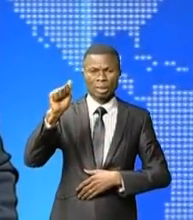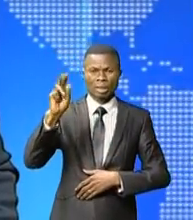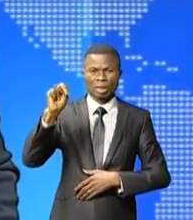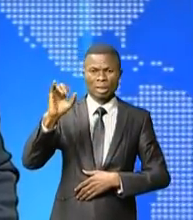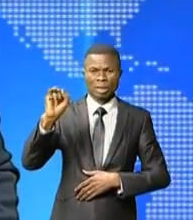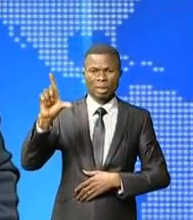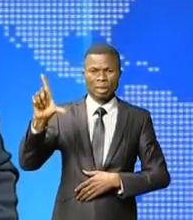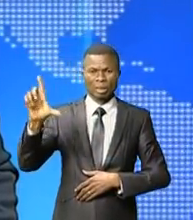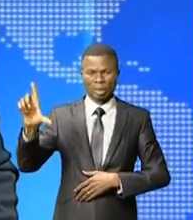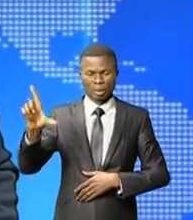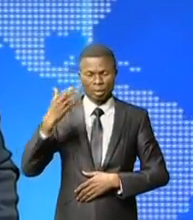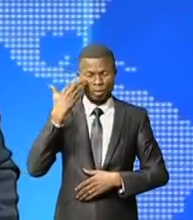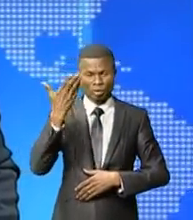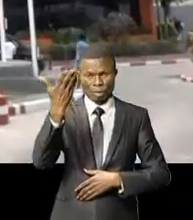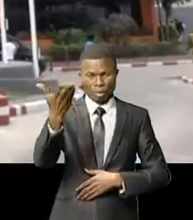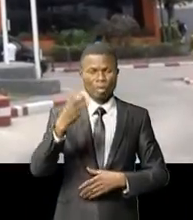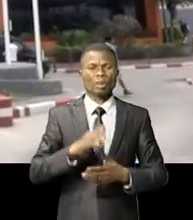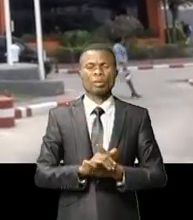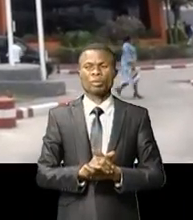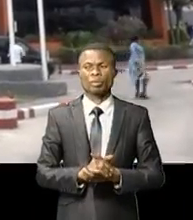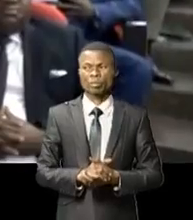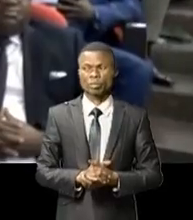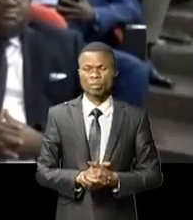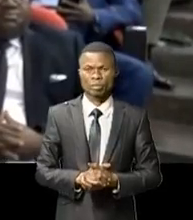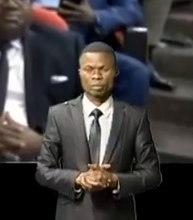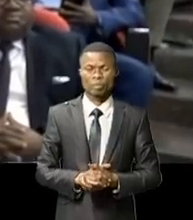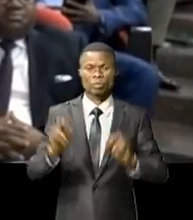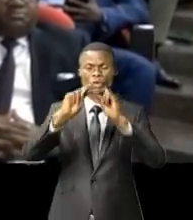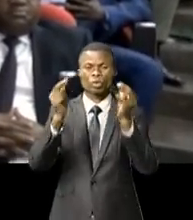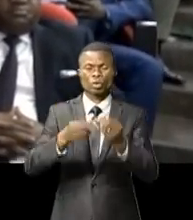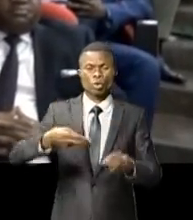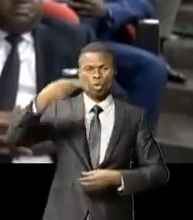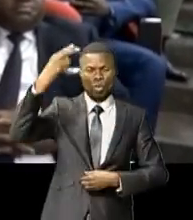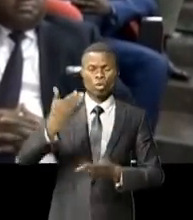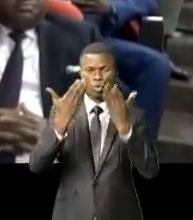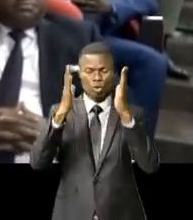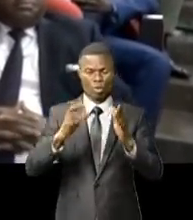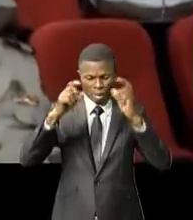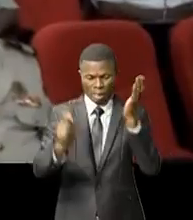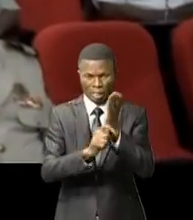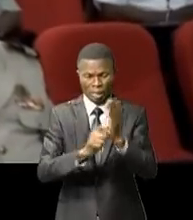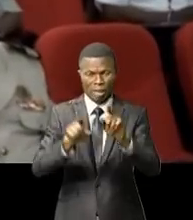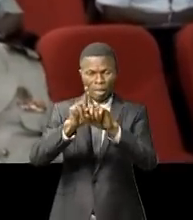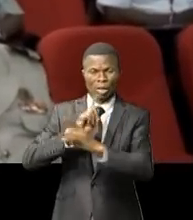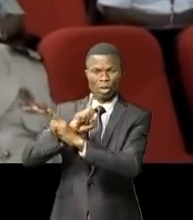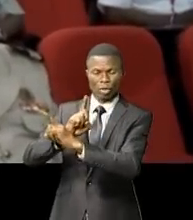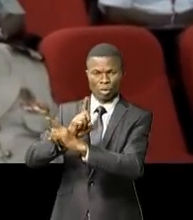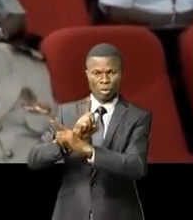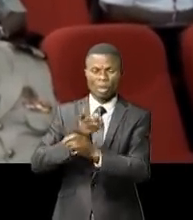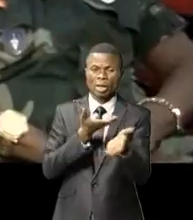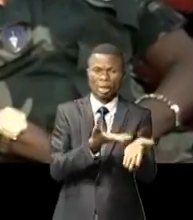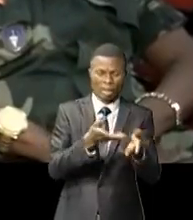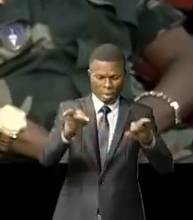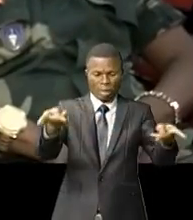Okito. Regardez. L'amphithéâtre Chonzou du Collège de hautes études des stratégies et des défenses a servi